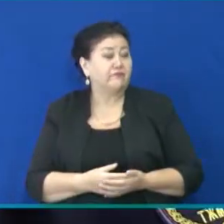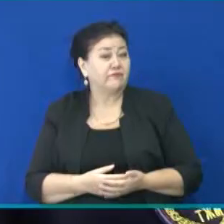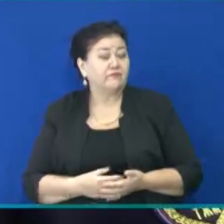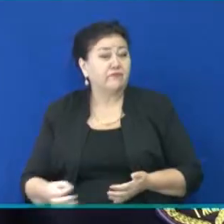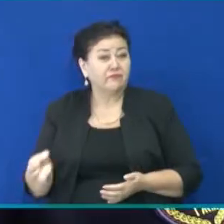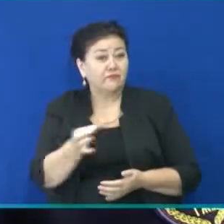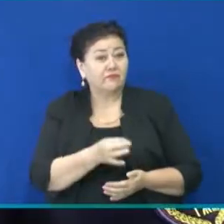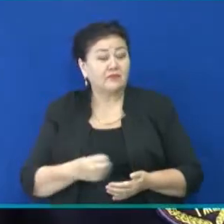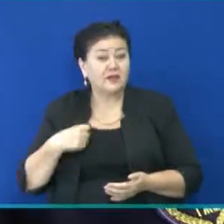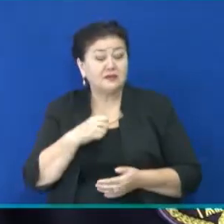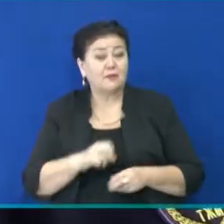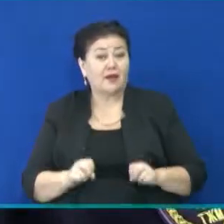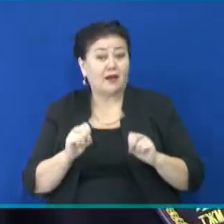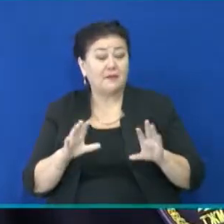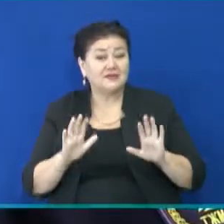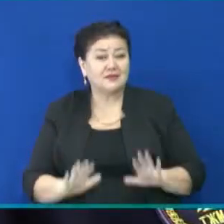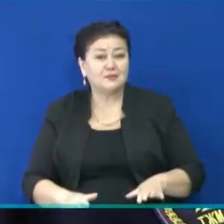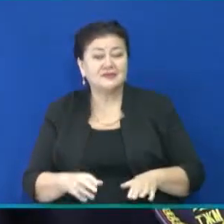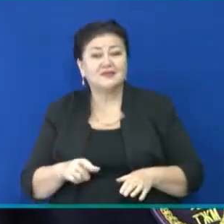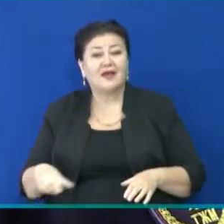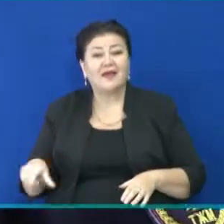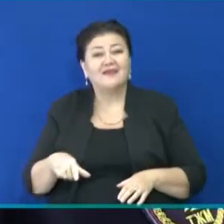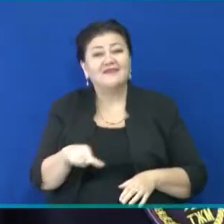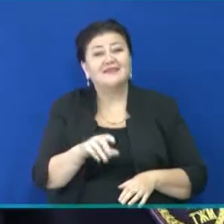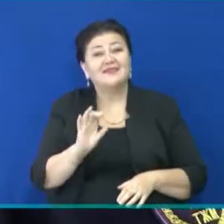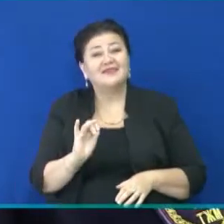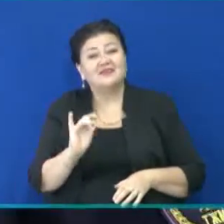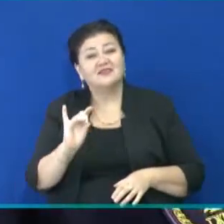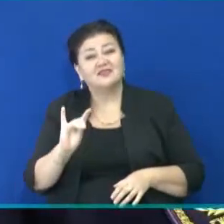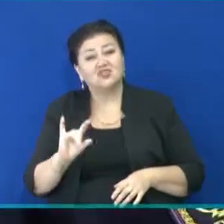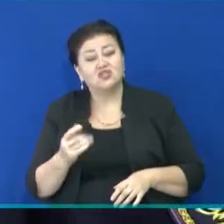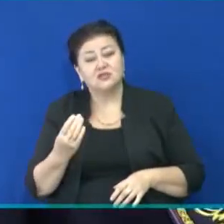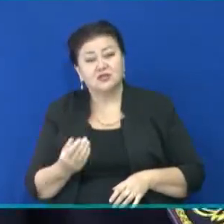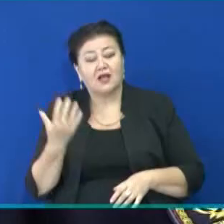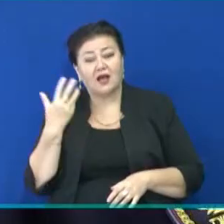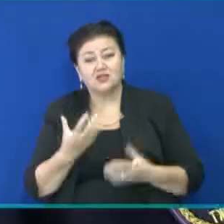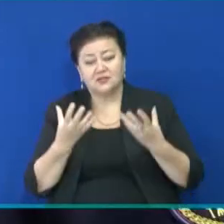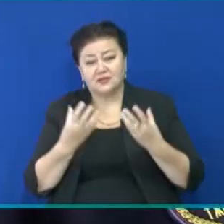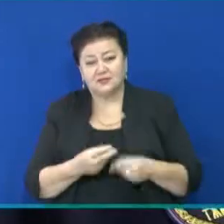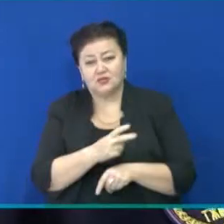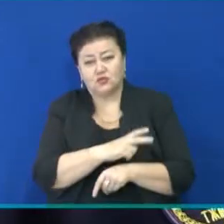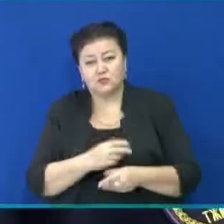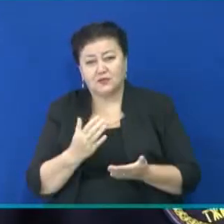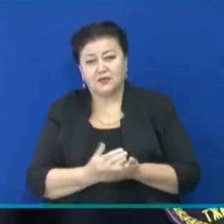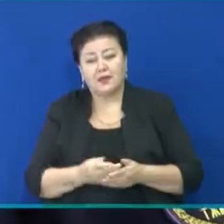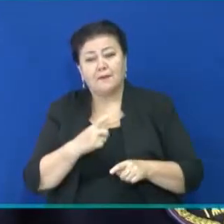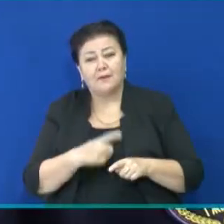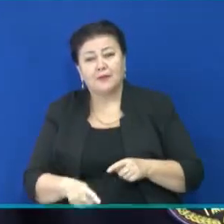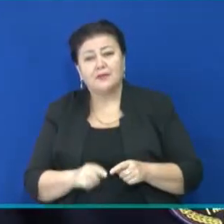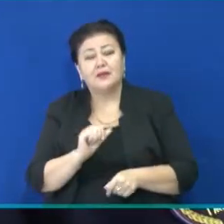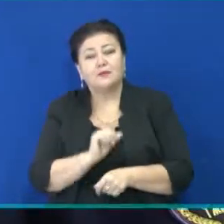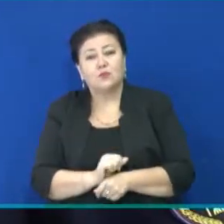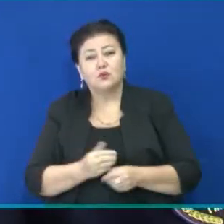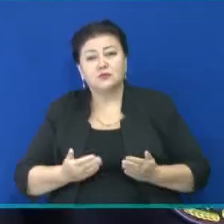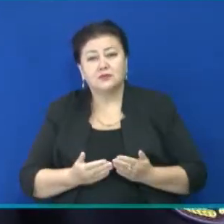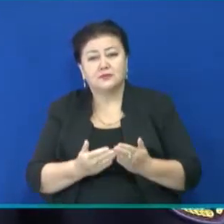Облыс аумағындағы ең қауіпті аймақ бұл Ертіс өзені. Семей қаласында күн сайын кезекшілік ұйымдастырылған. Бізде мобильді пост, резенке